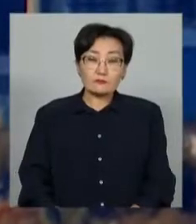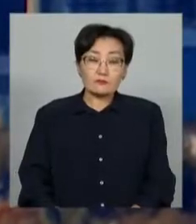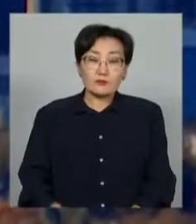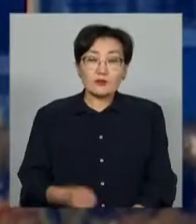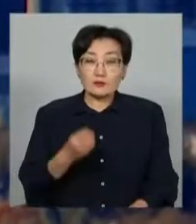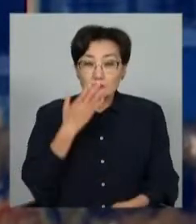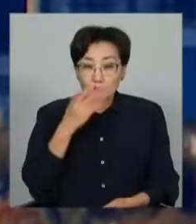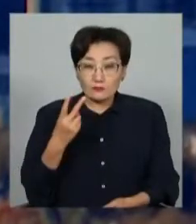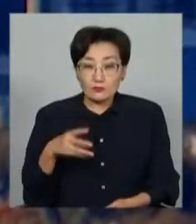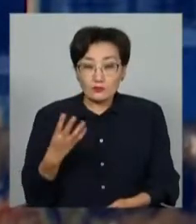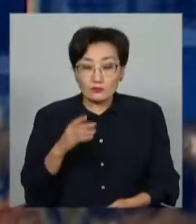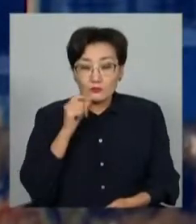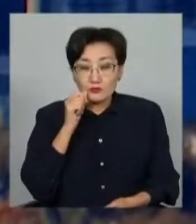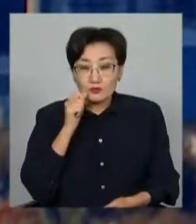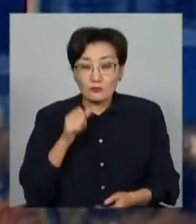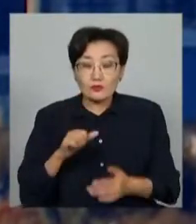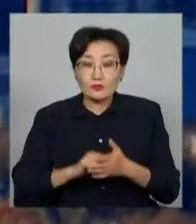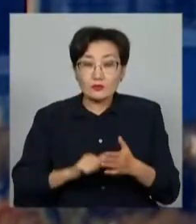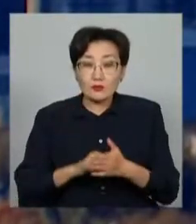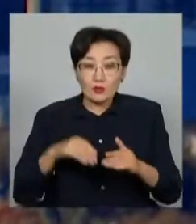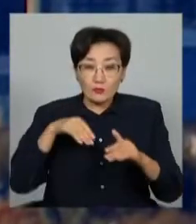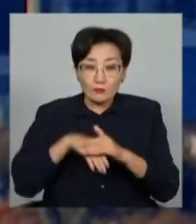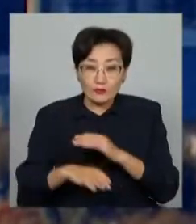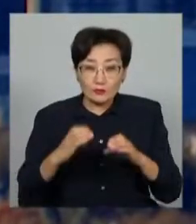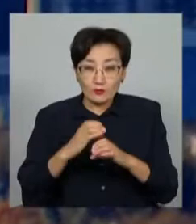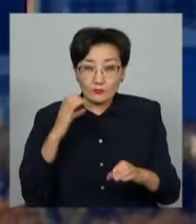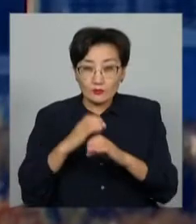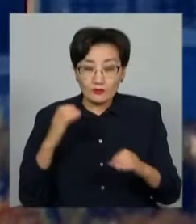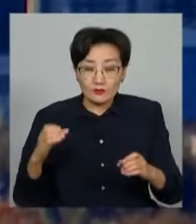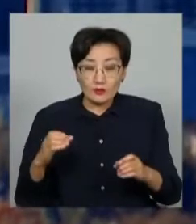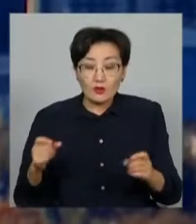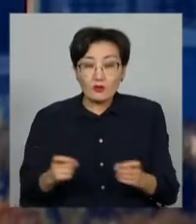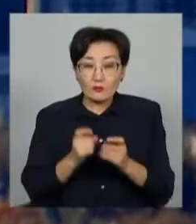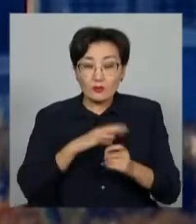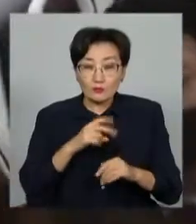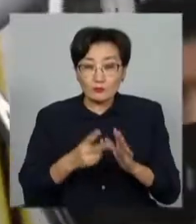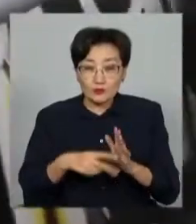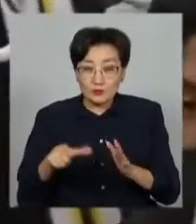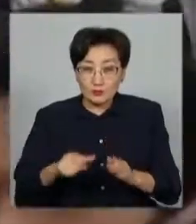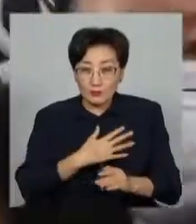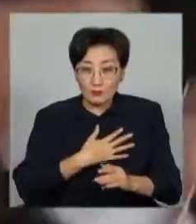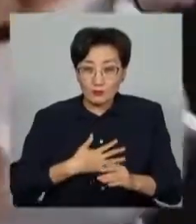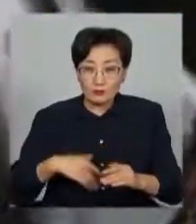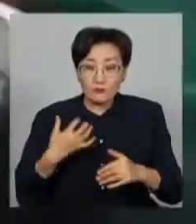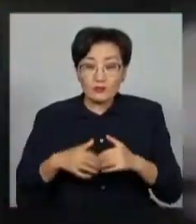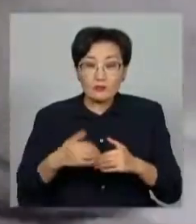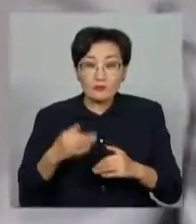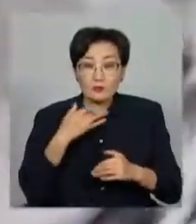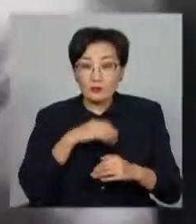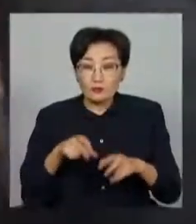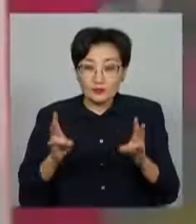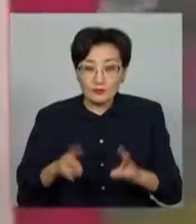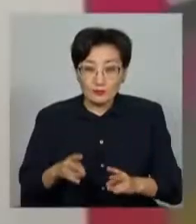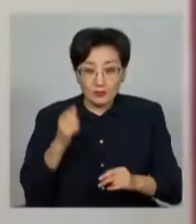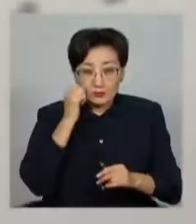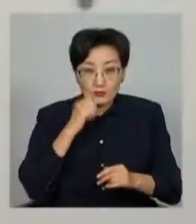Токиода 24 жастағы ер адамның кесірінен метро вагонында қанды қырғын орын алды. Салдарынан 17 адам жарақаттанған. Арасында ең көп зардап шеккен